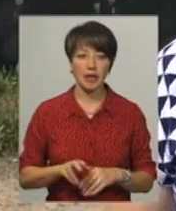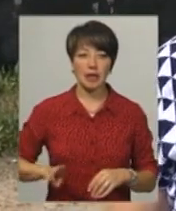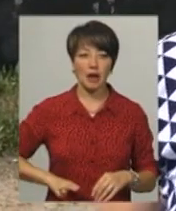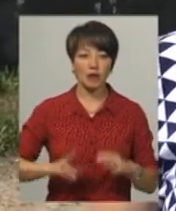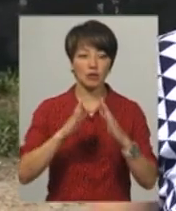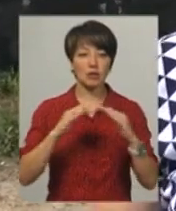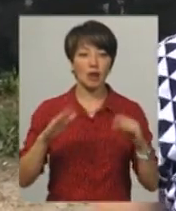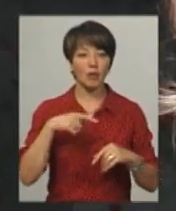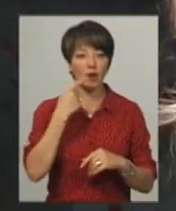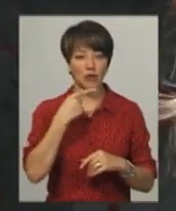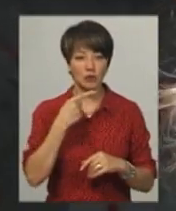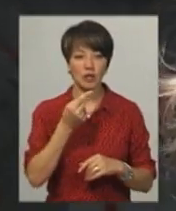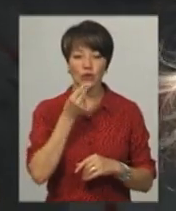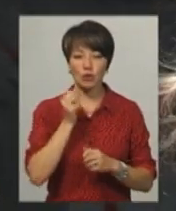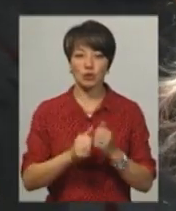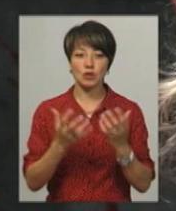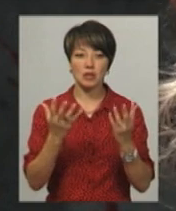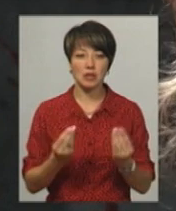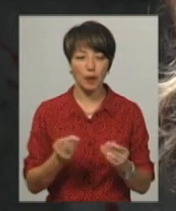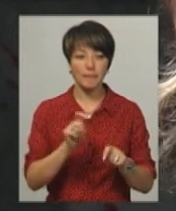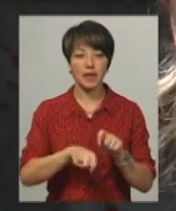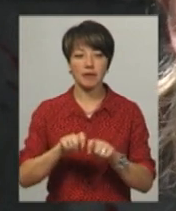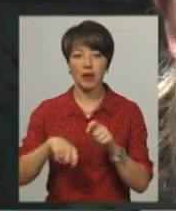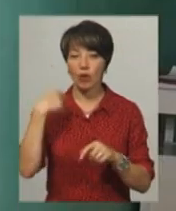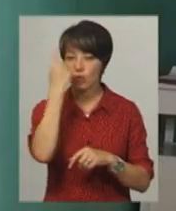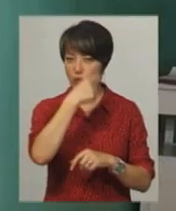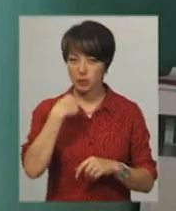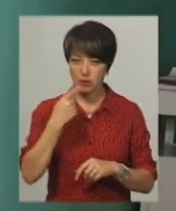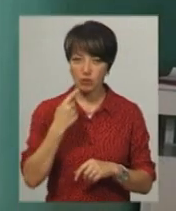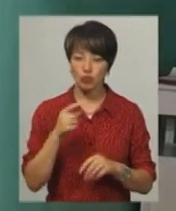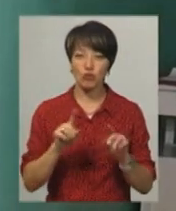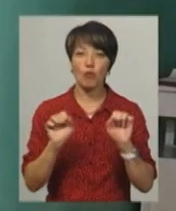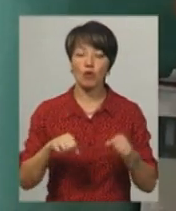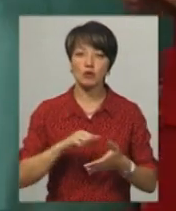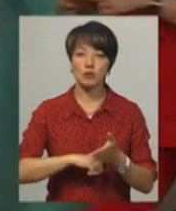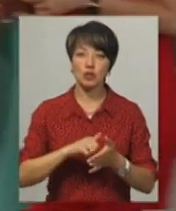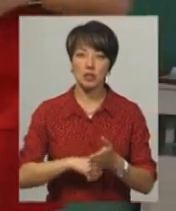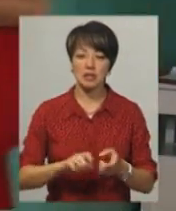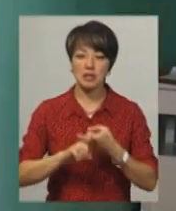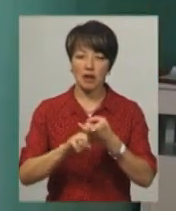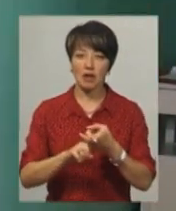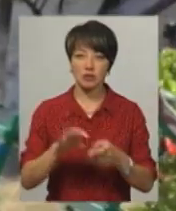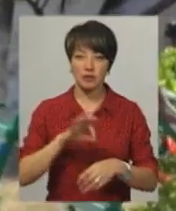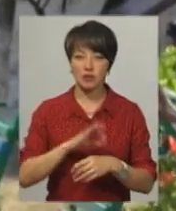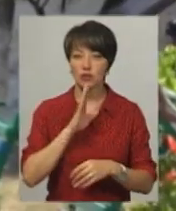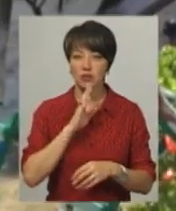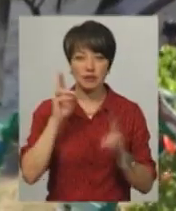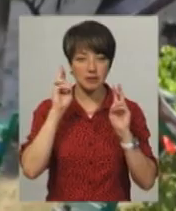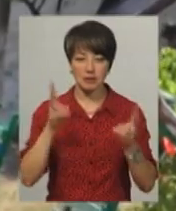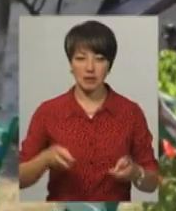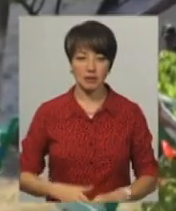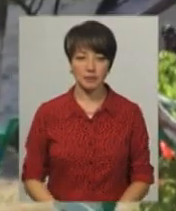директорка табору «Салют», говорить, їжу кожного дня вона перевіряє особисто. Що могло спричинити зараження інфекцією, жінка не